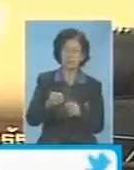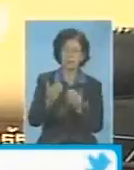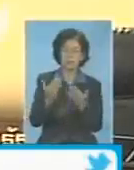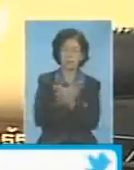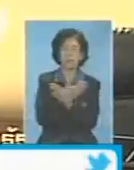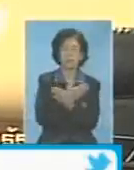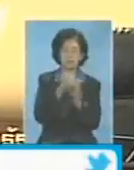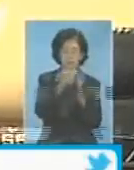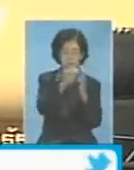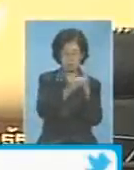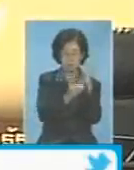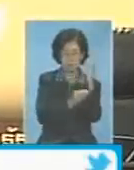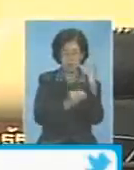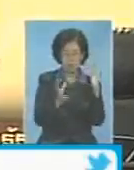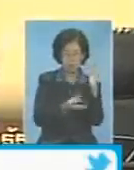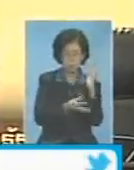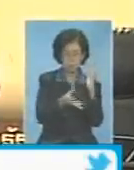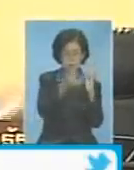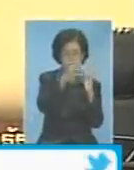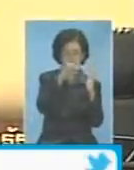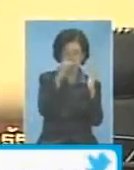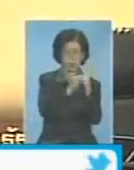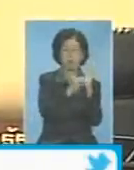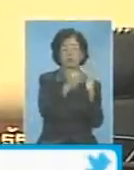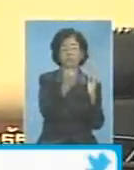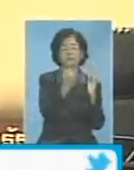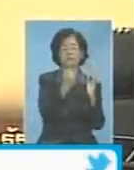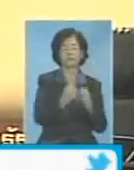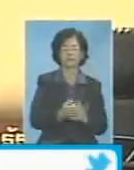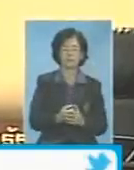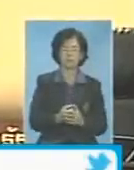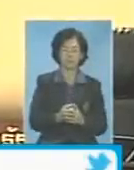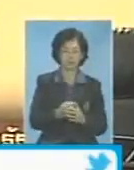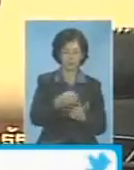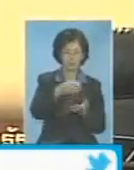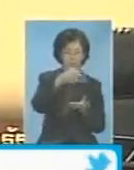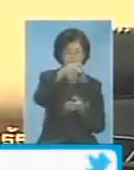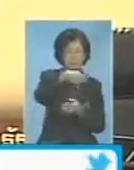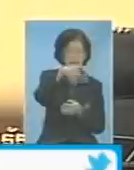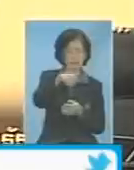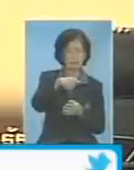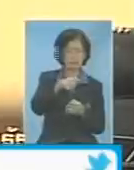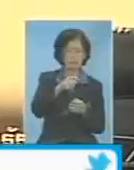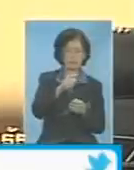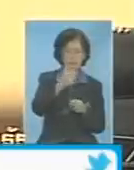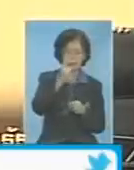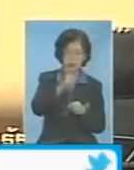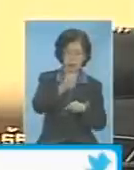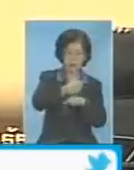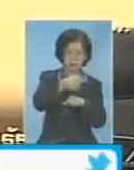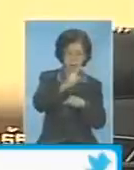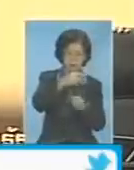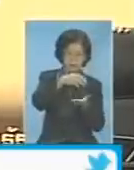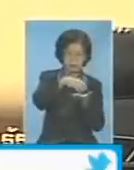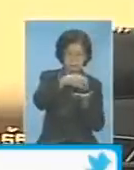ะฮะก็ถามนะคุณเฉลิมก็เลยบอกว่ามันไม่ได้หมายถึงตัวเงินอย่างเดียวนะครับนักข่าวถามว่ารัฐบ